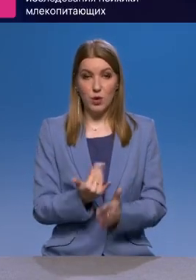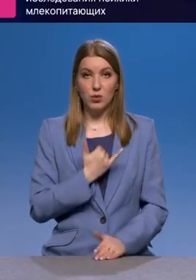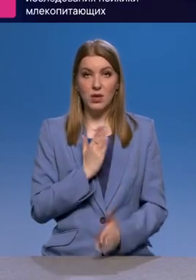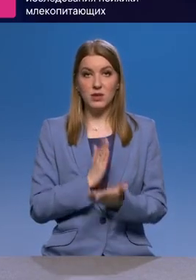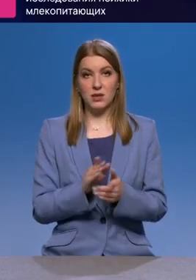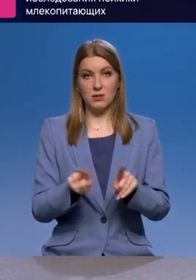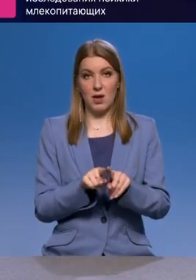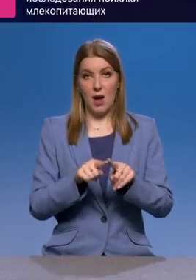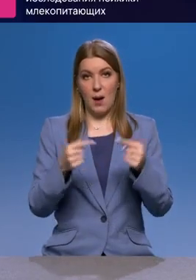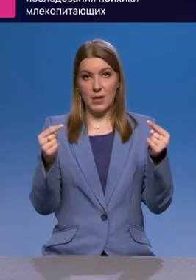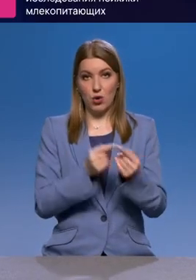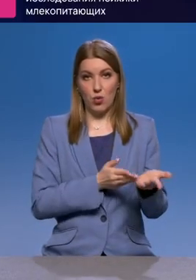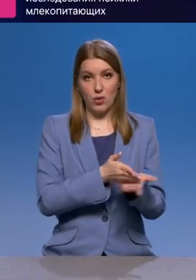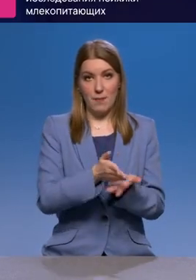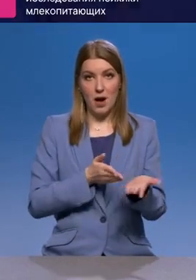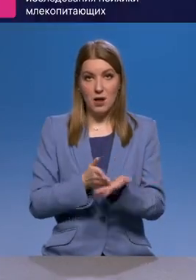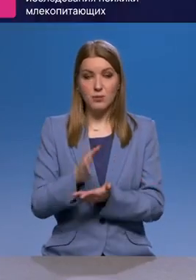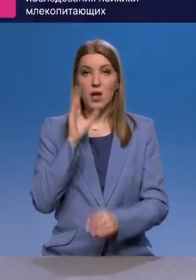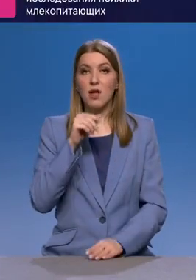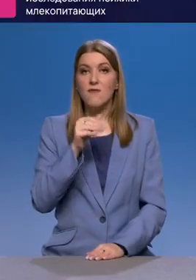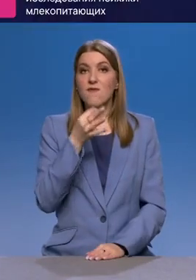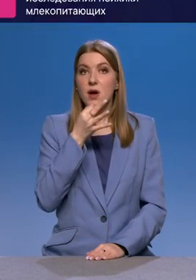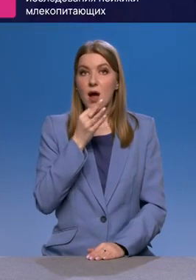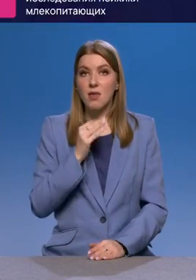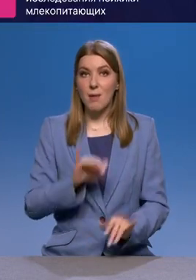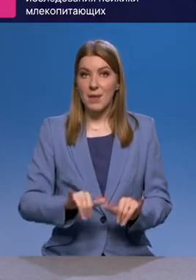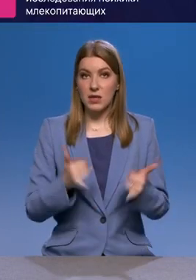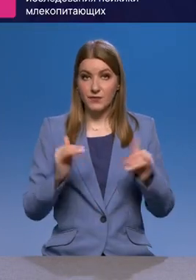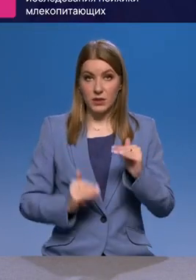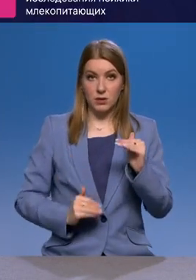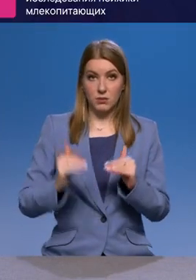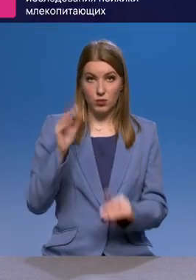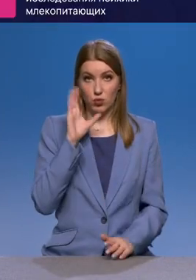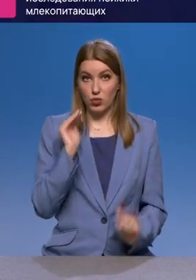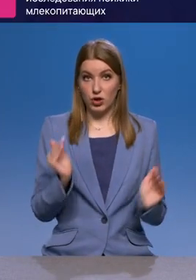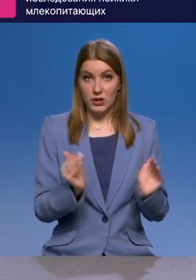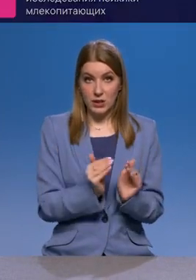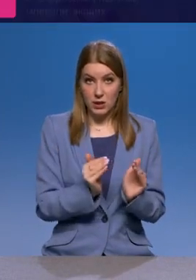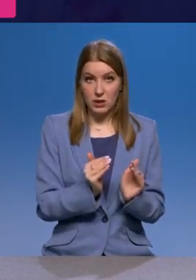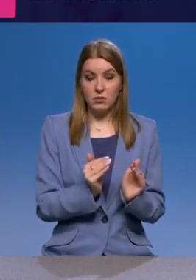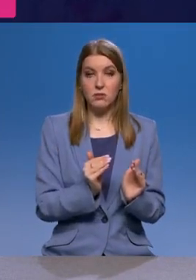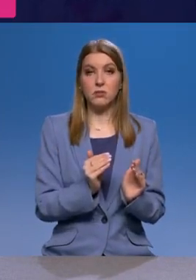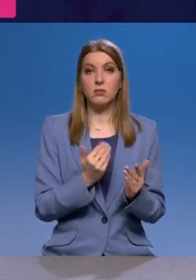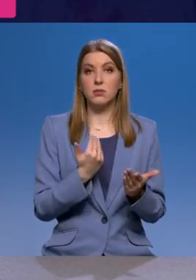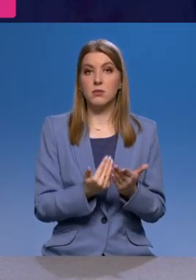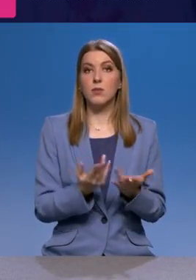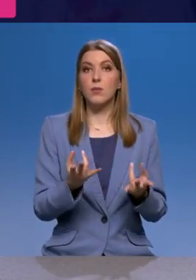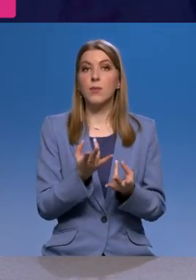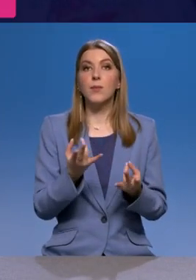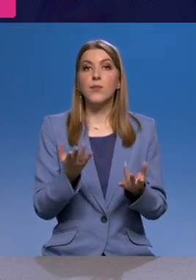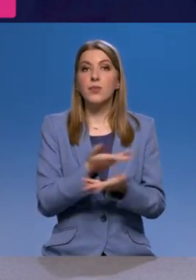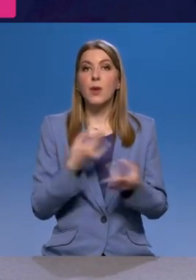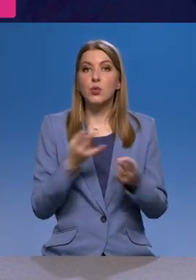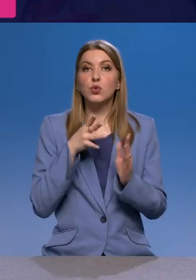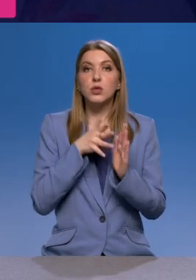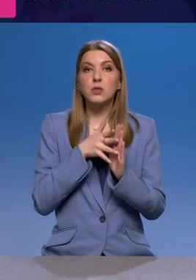онтогенеза, когда вот в раннем онтогенезе, это раннее развитие, когда щенки, потому что мы незрело рождающиеся, мы должны изучить тот мир